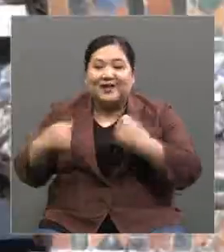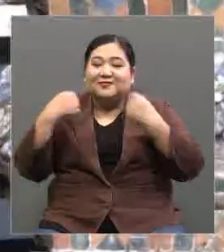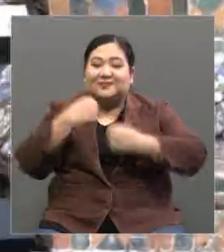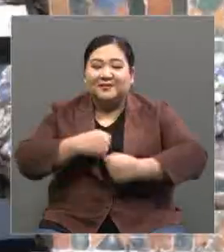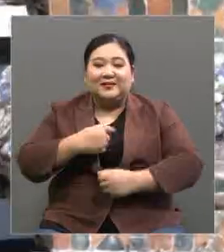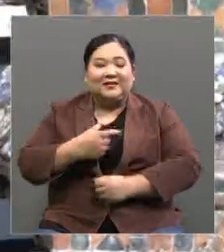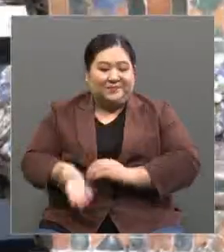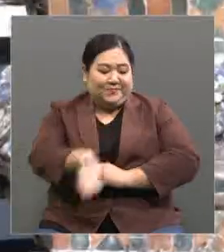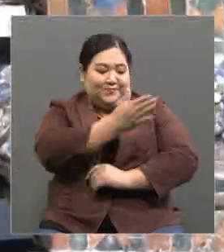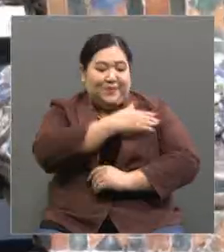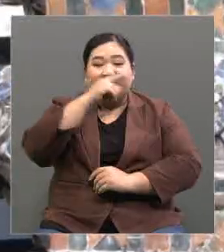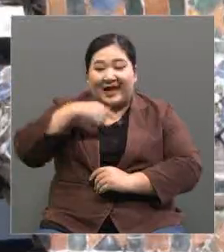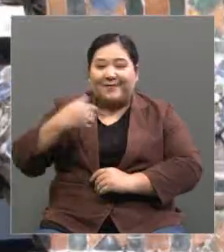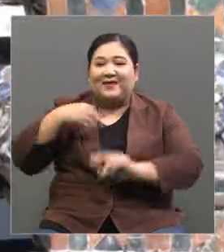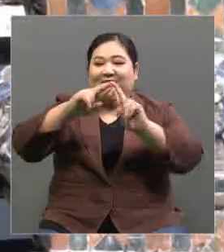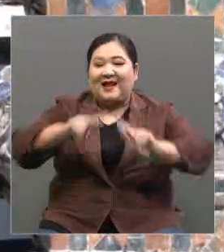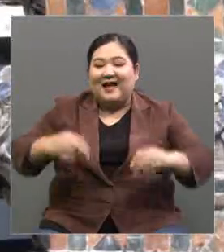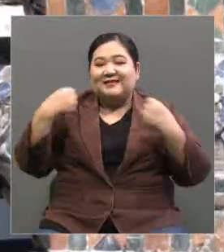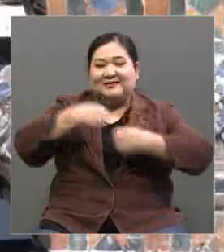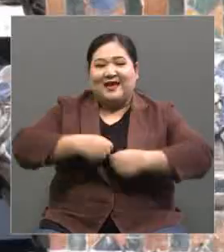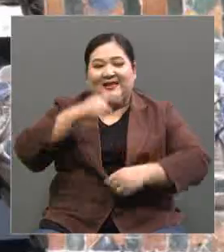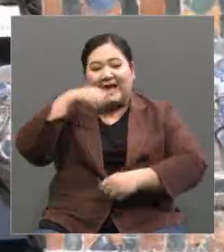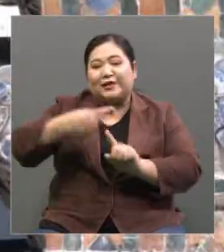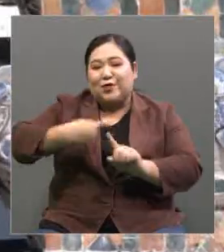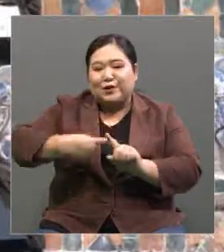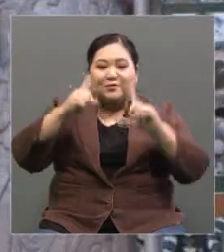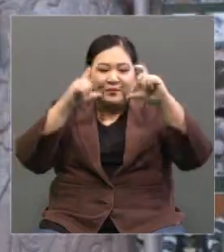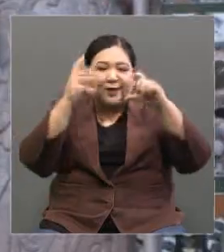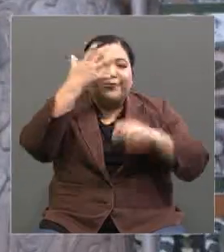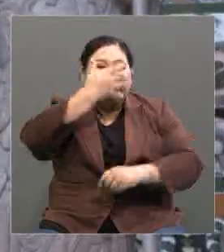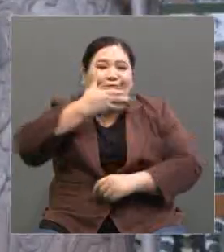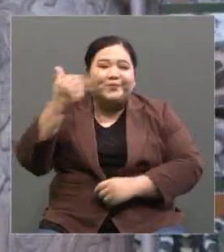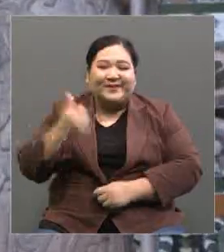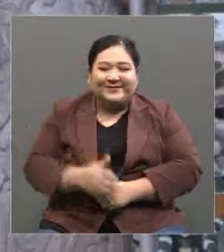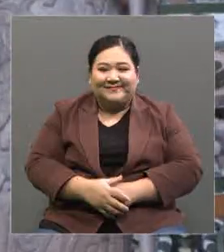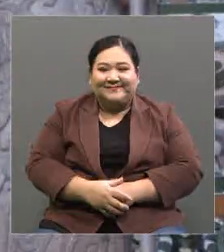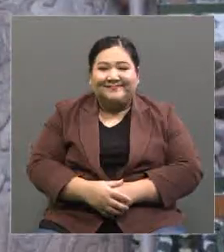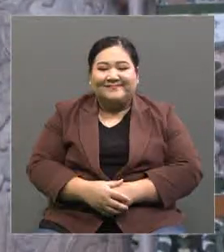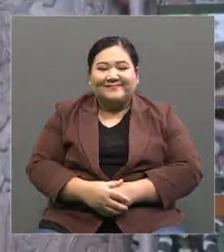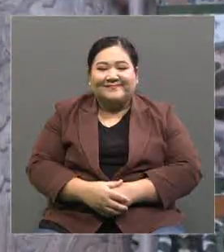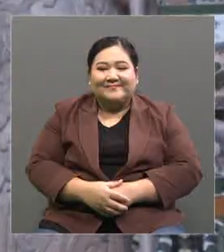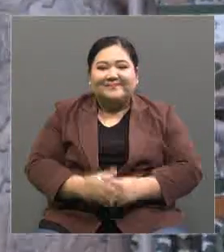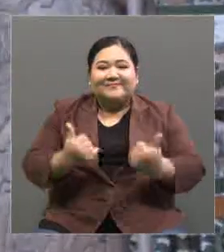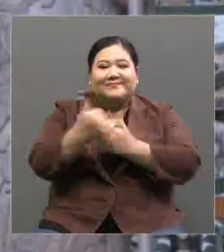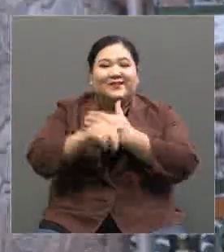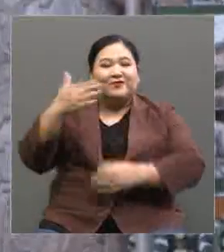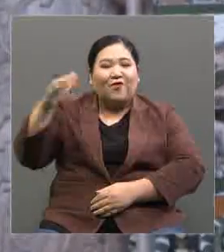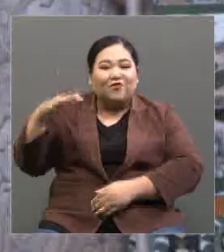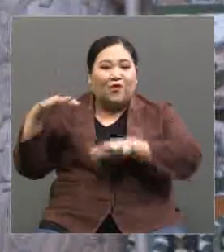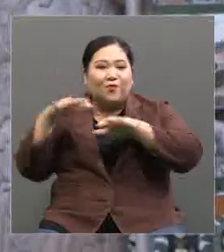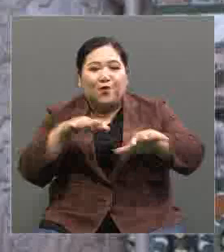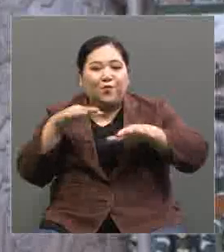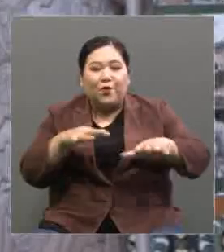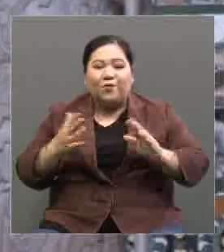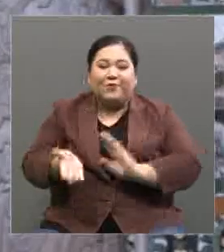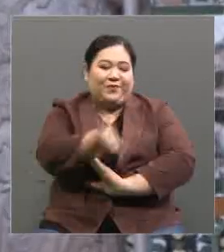ค่ะร้านชุดไทยให้เช่าแล้วก็ถ่ายรูปกันสวยๆงามๆบอกนักท่องเที่ยวจีนชอบมาทีเดียวแล้วตอนเนี้ยต่างชาติฝรั่งเละค่ะเขา